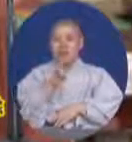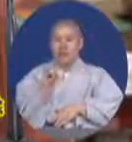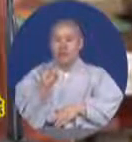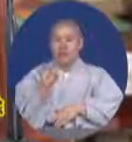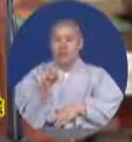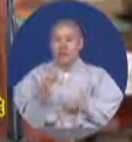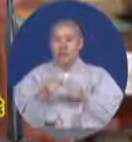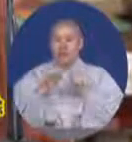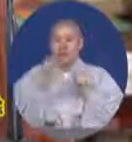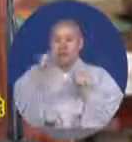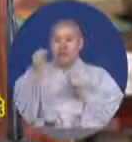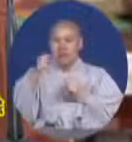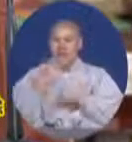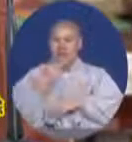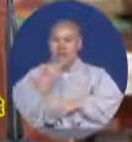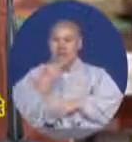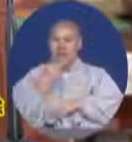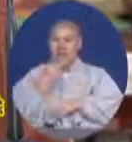자,